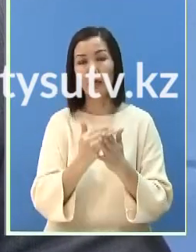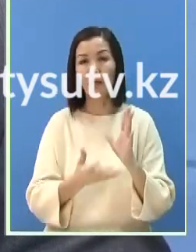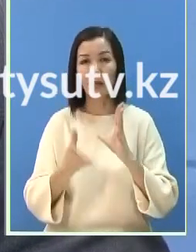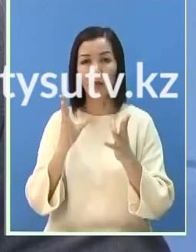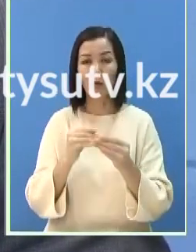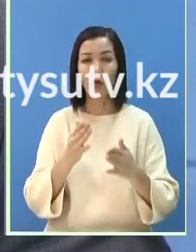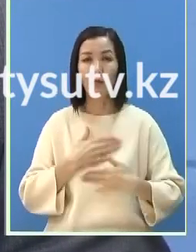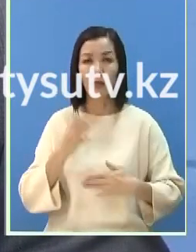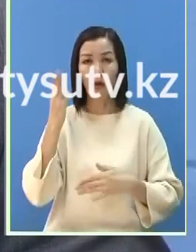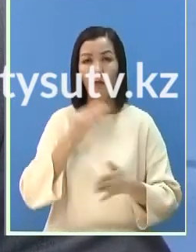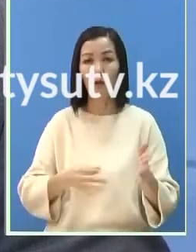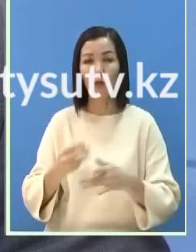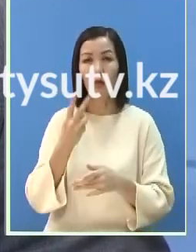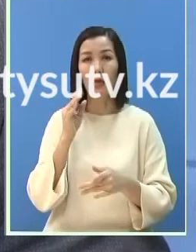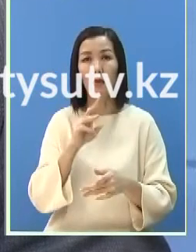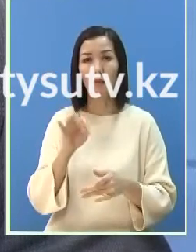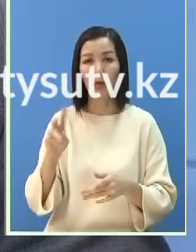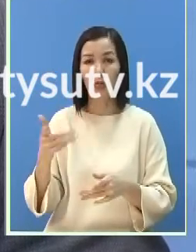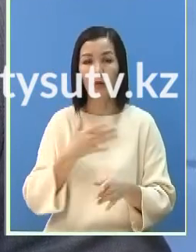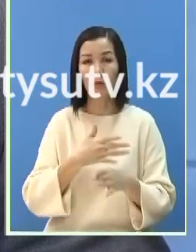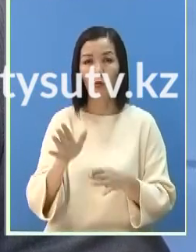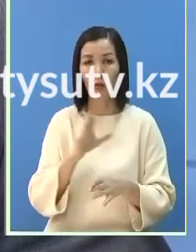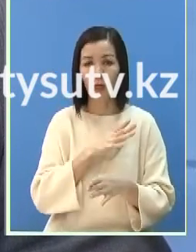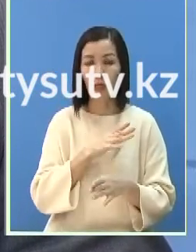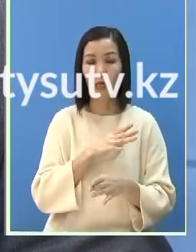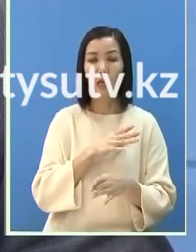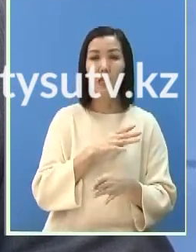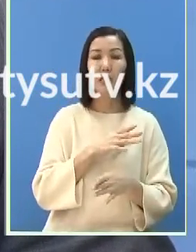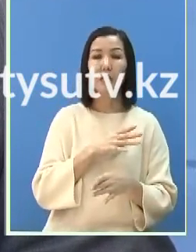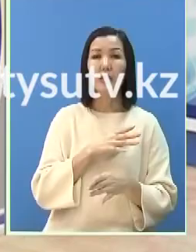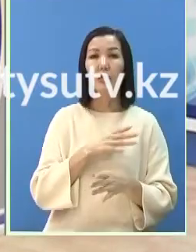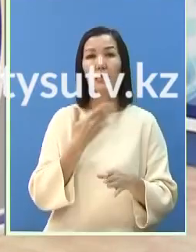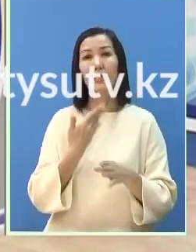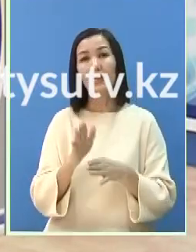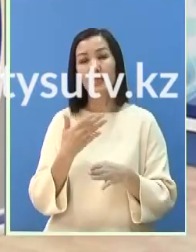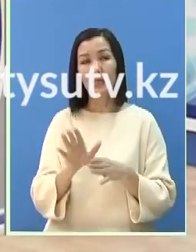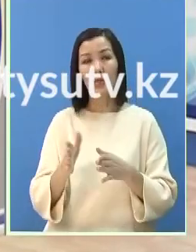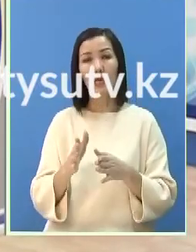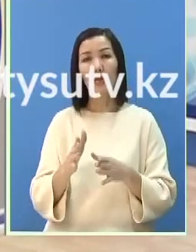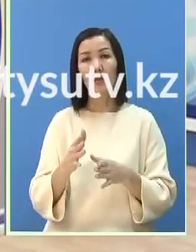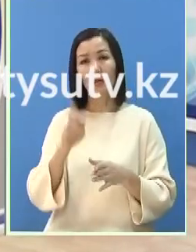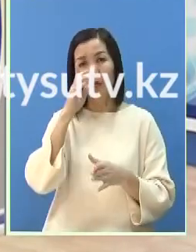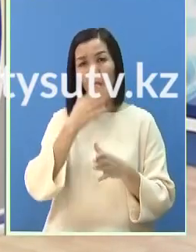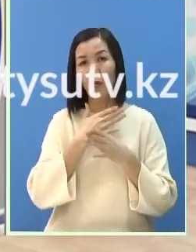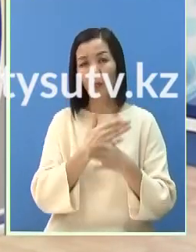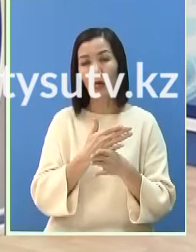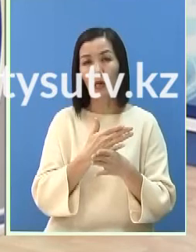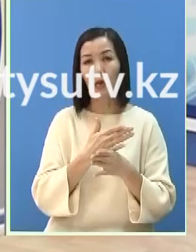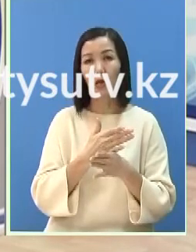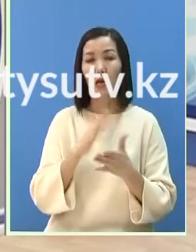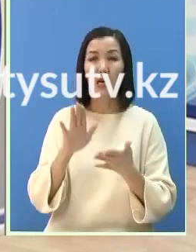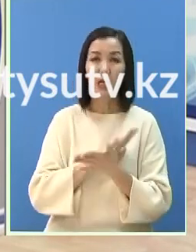біздің облыста сонымен қатар 2 миллиард теңге қарастырылған. Ол жаңағы несие, субсидия, кепілдік алу,